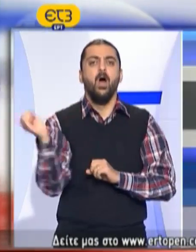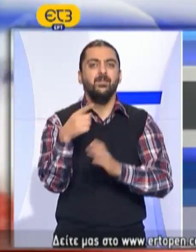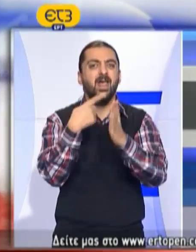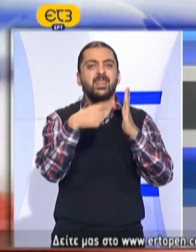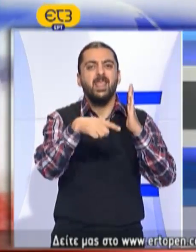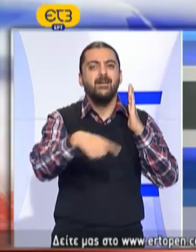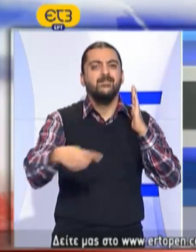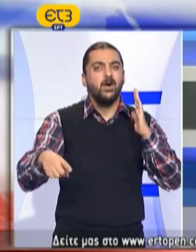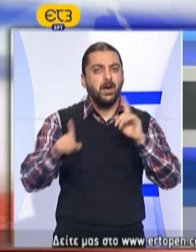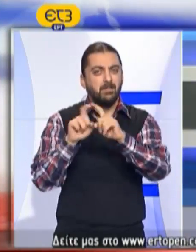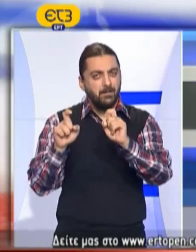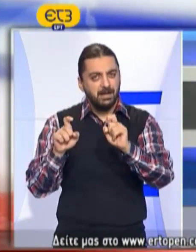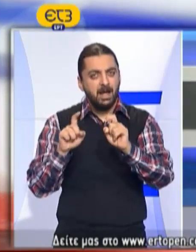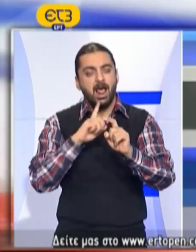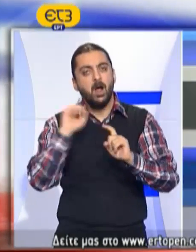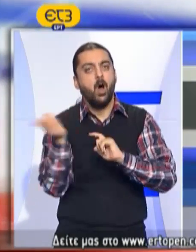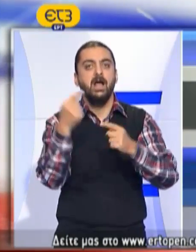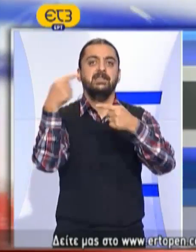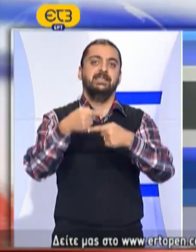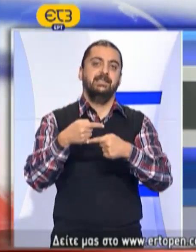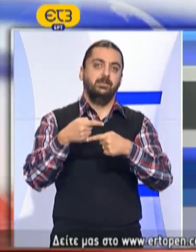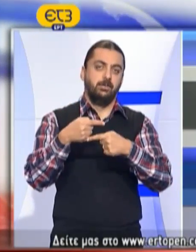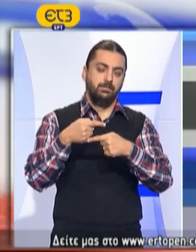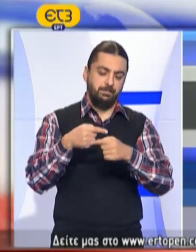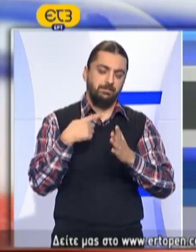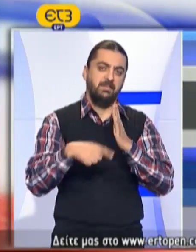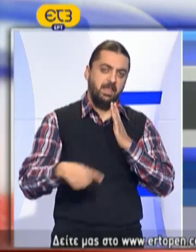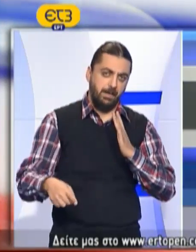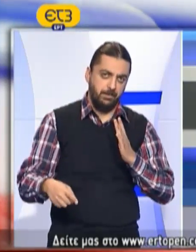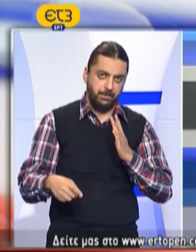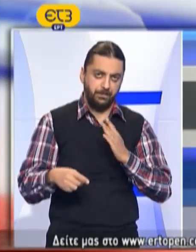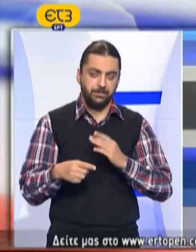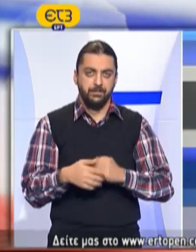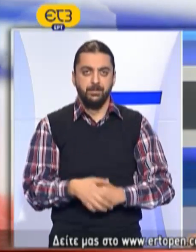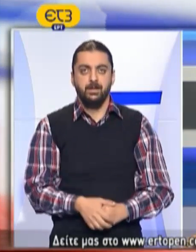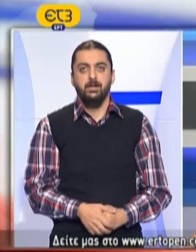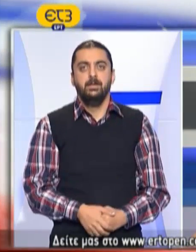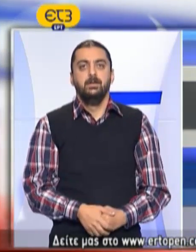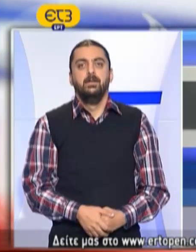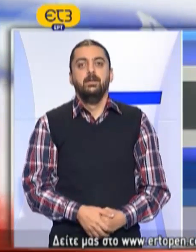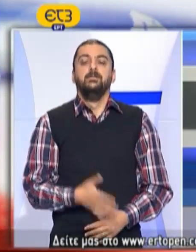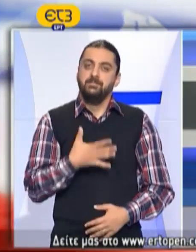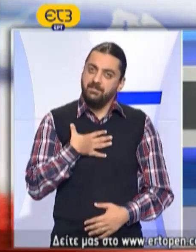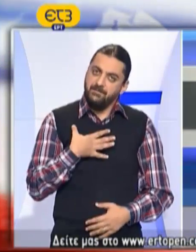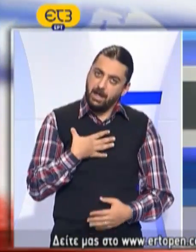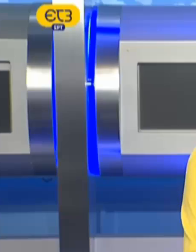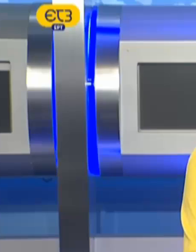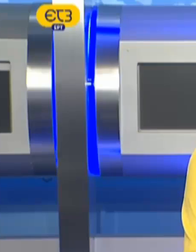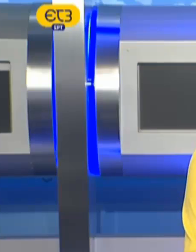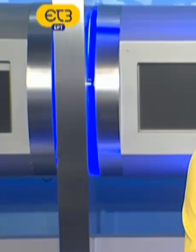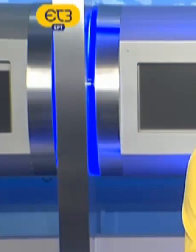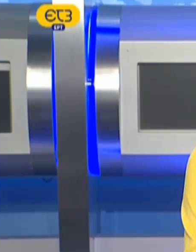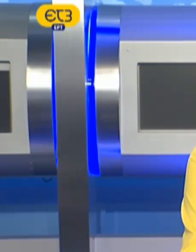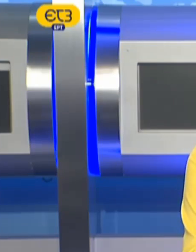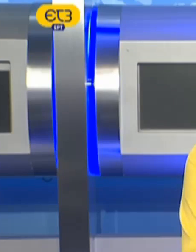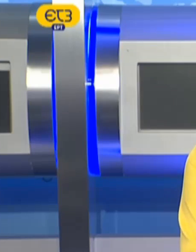διαφόρων και διαφορετικών πραγμάτων. Η θεωρία των δύο άκρων κλπ. Ναι. Κλπ, να μην επεκταθώ. Μάλιστα, Δημήτρη, σε ευχαριστούμε προς το παρόν. Θα τα ξαναπούμε